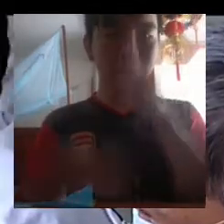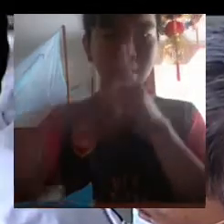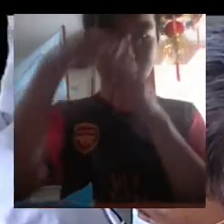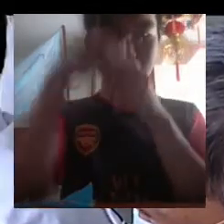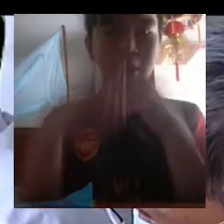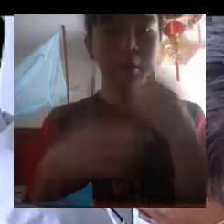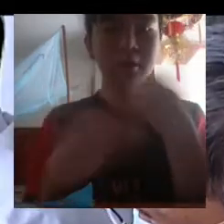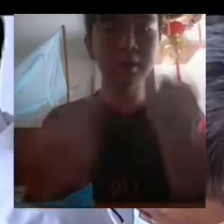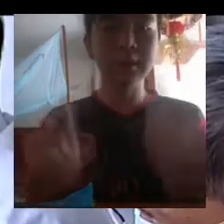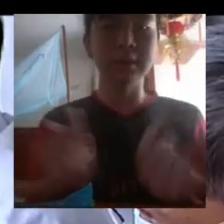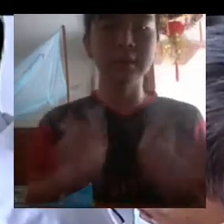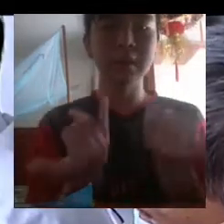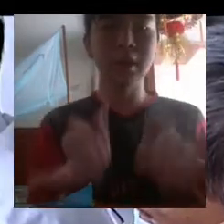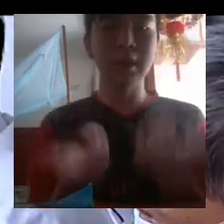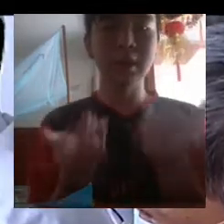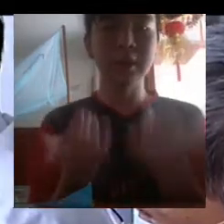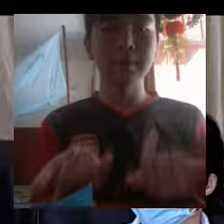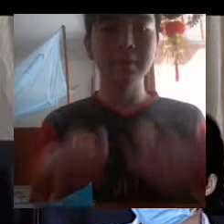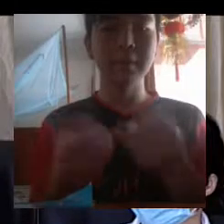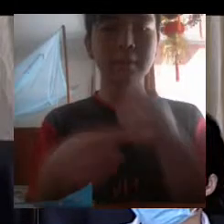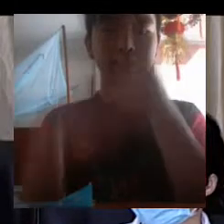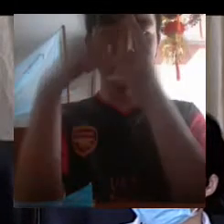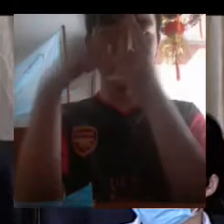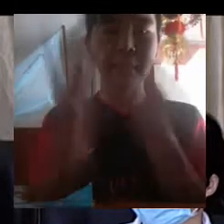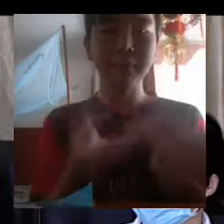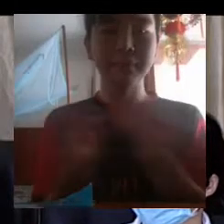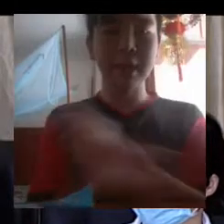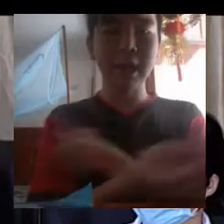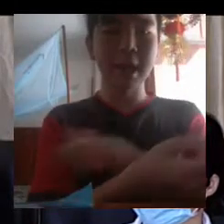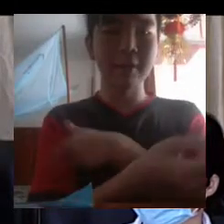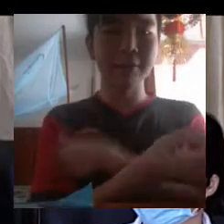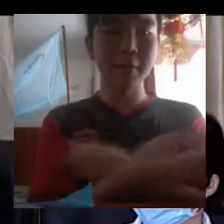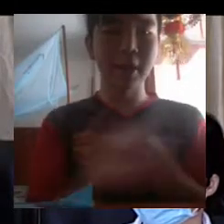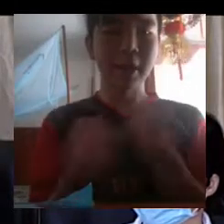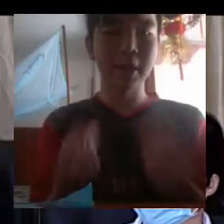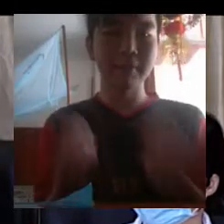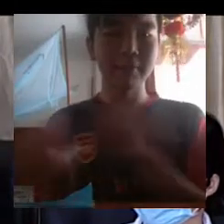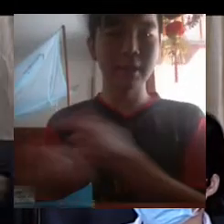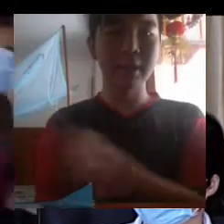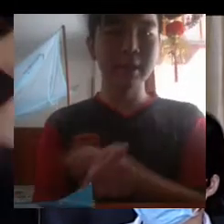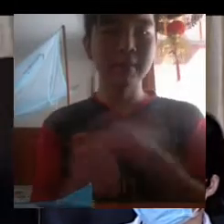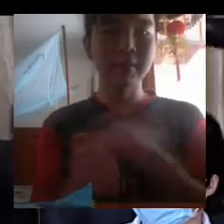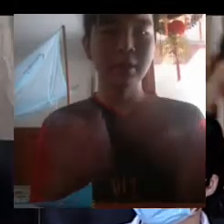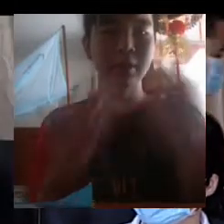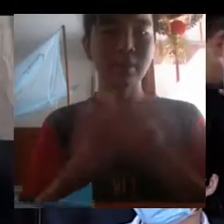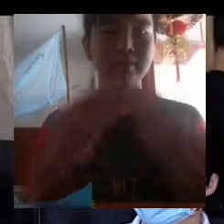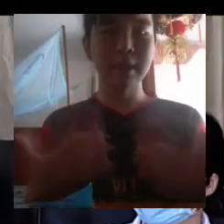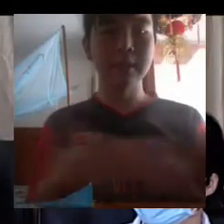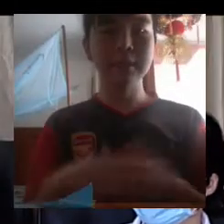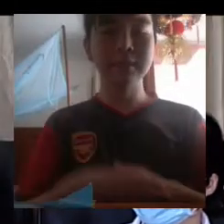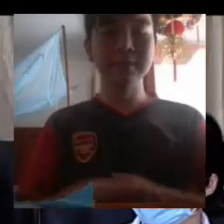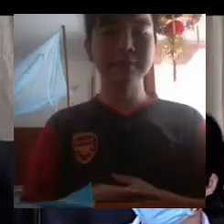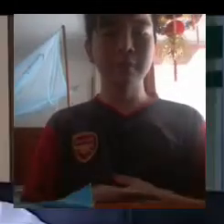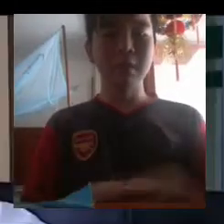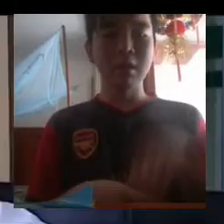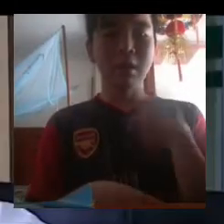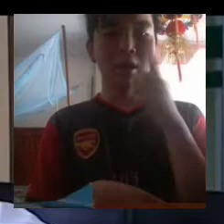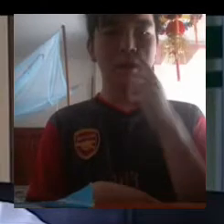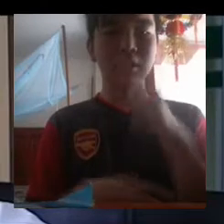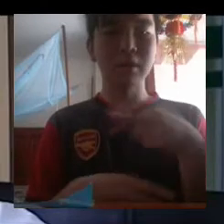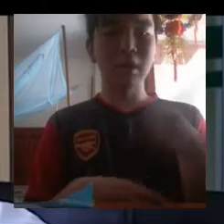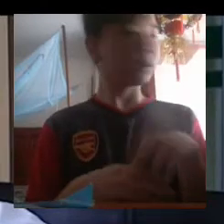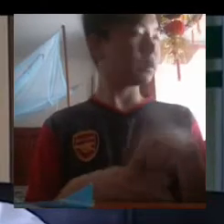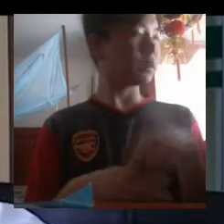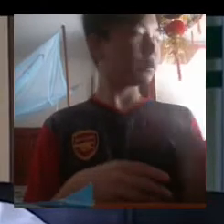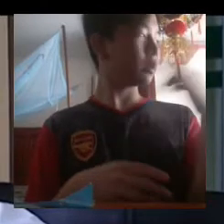muốn nhưng đã xảy ra. Vì đã có trường hợp lây nhiễm chéo nên Phó Giáo sư Tiến sĩ Lương Ngọc Khuê đề nghị Bệnh viện Bệnh nhiệt đới